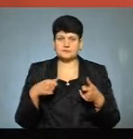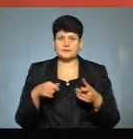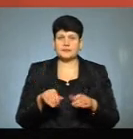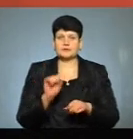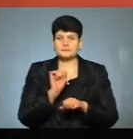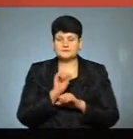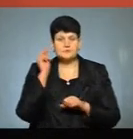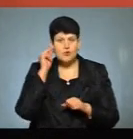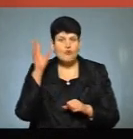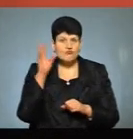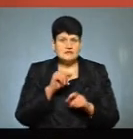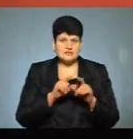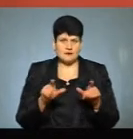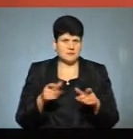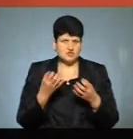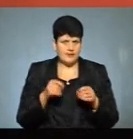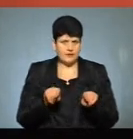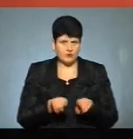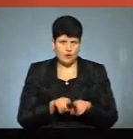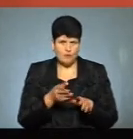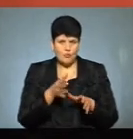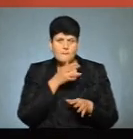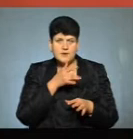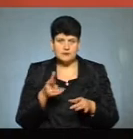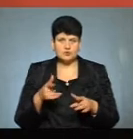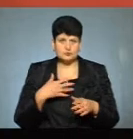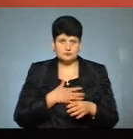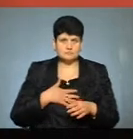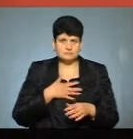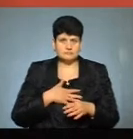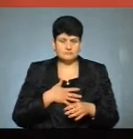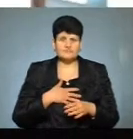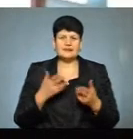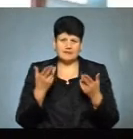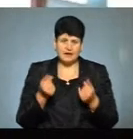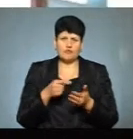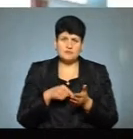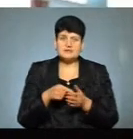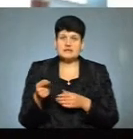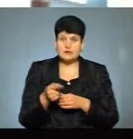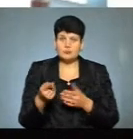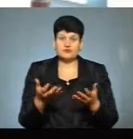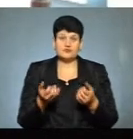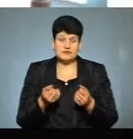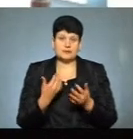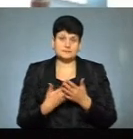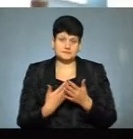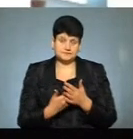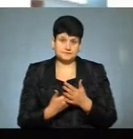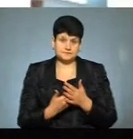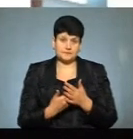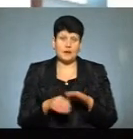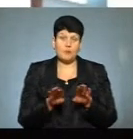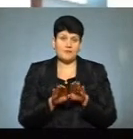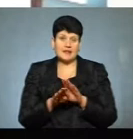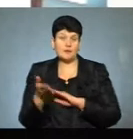ми ще не в такому періоді, щоб панікувати. Так, по місту Тернополю, якщо взяти статистику, порівняти